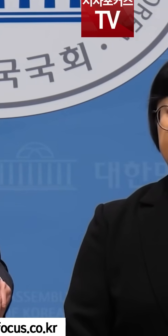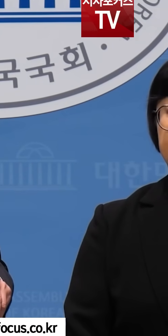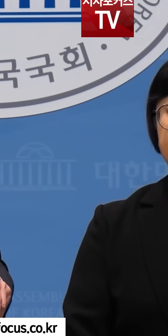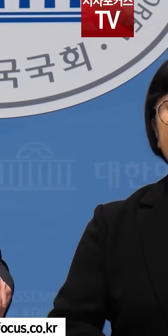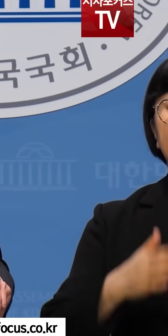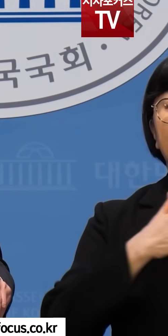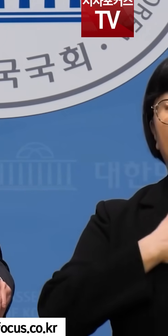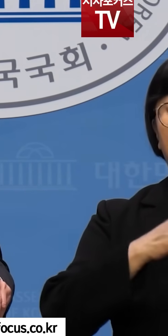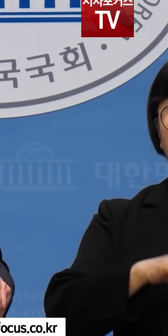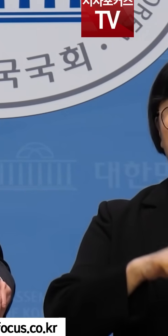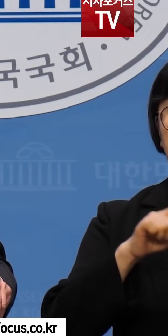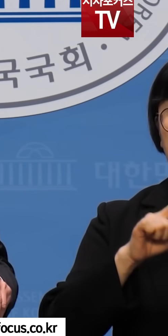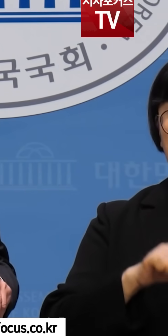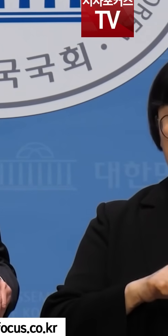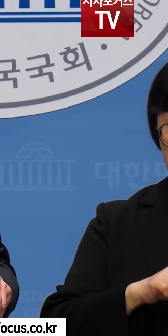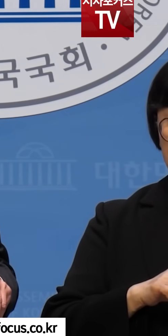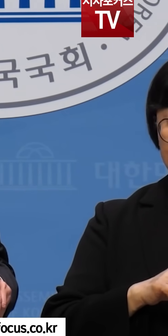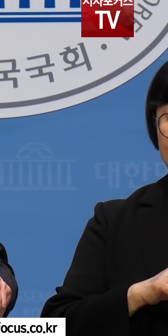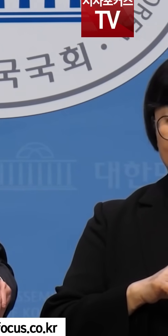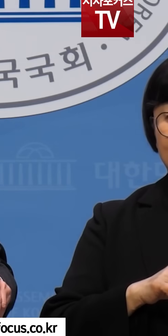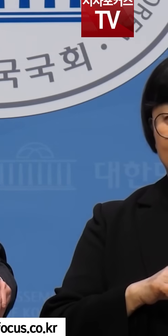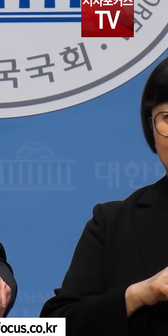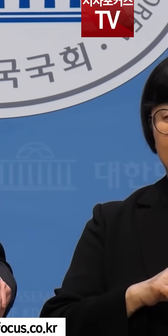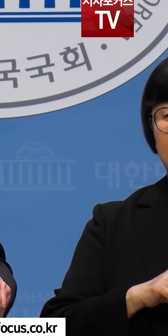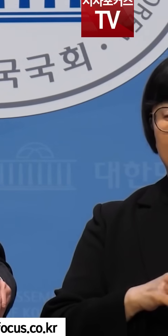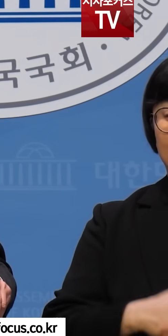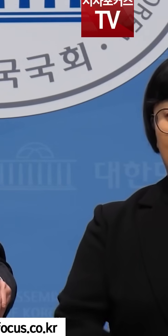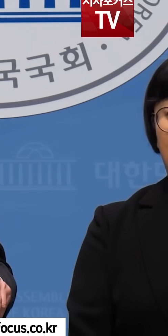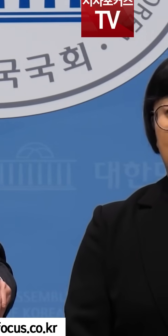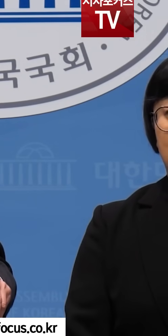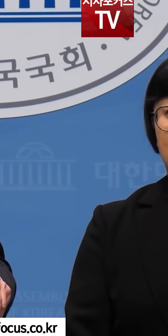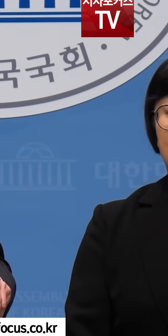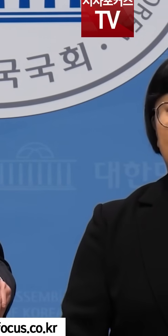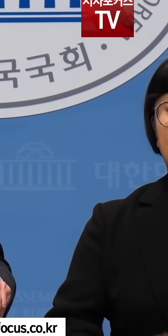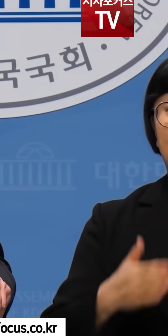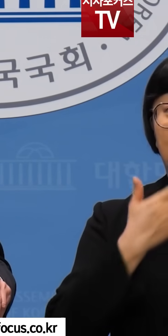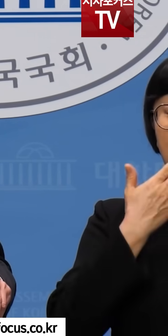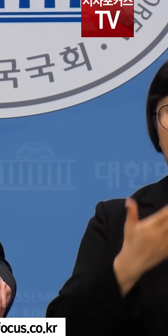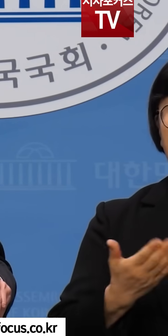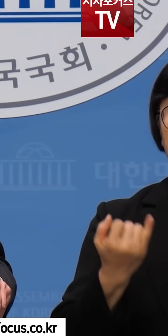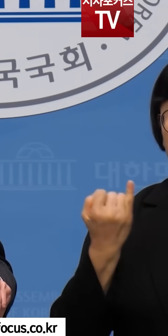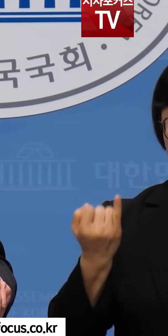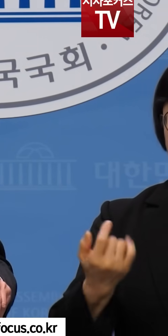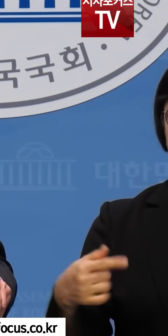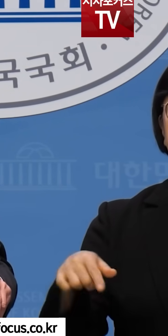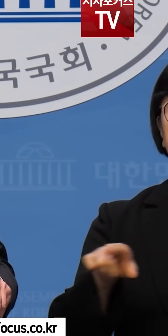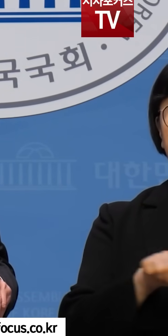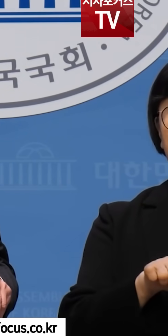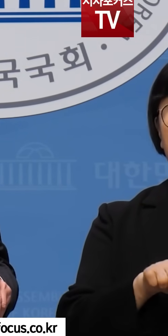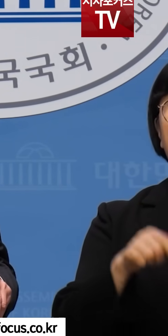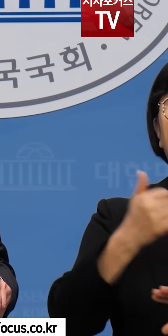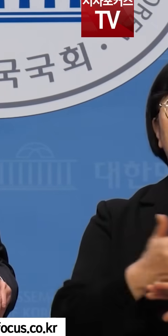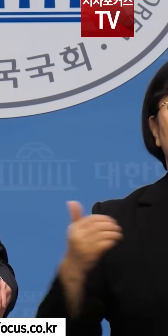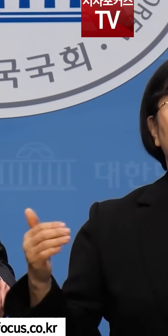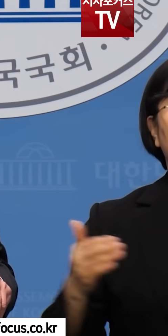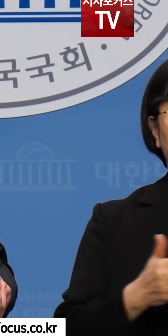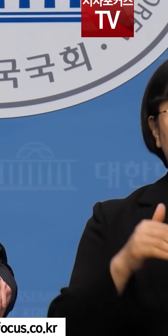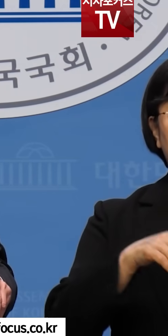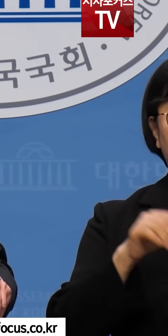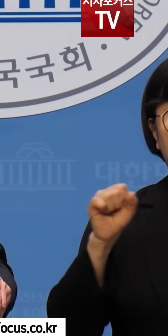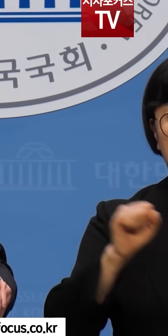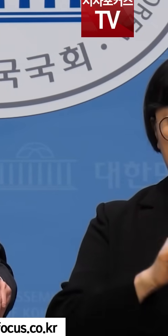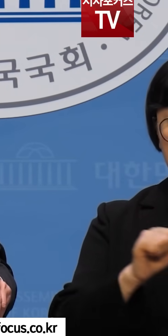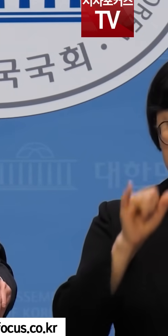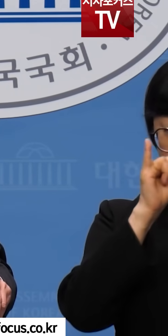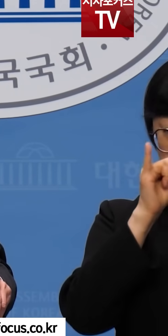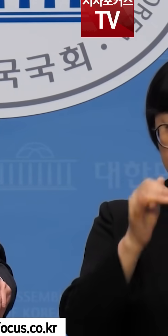정말 저도 마음이 묵묵해집니다. 제가 할 수 있는 일은 김연아 후보 손잡고 끝까지 선거운동을